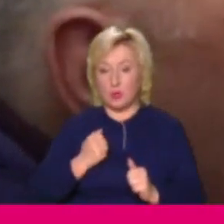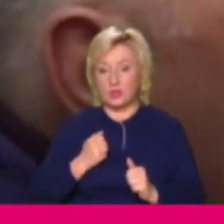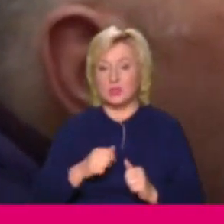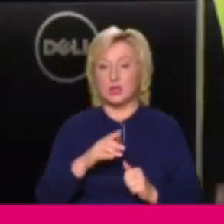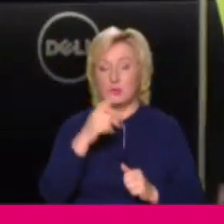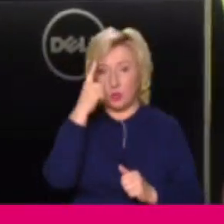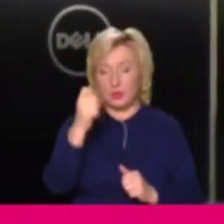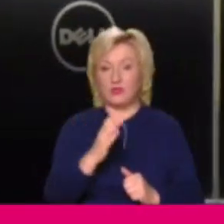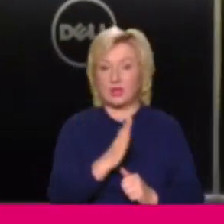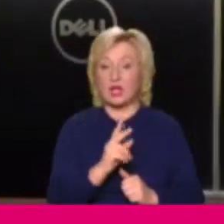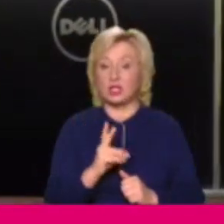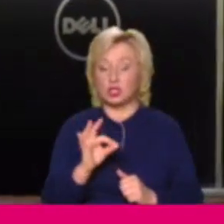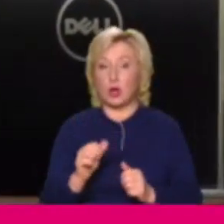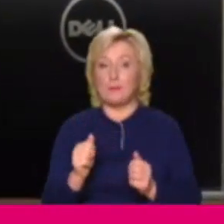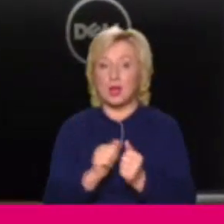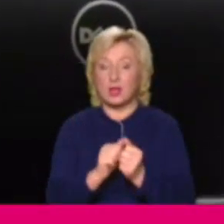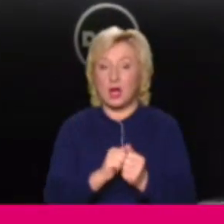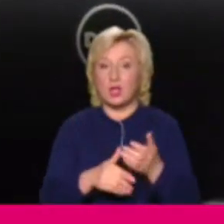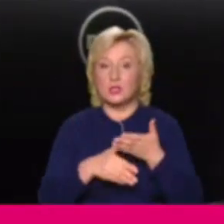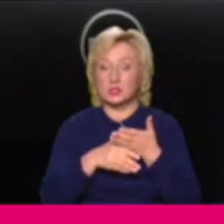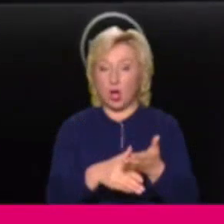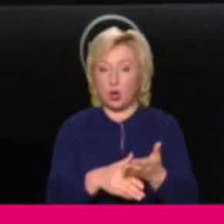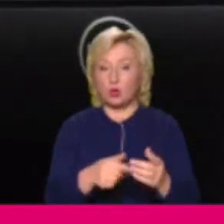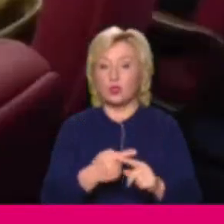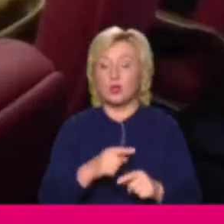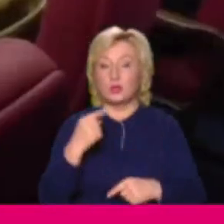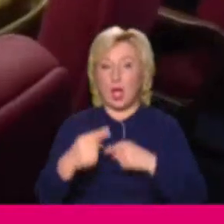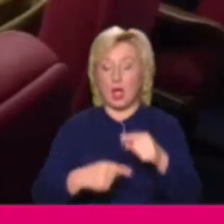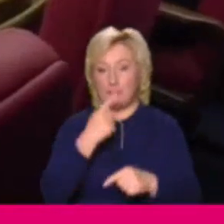Питання матеріального заохочення Київрада розгляне вже на найближчому засіданні.